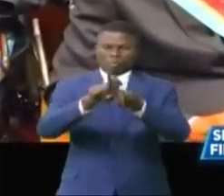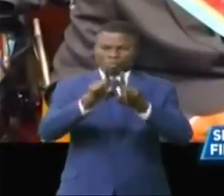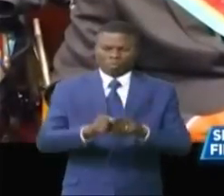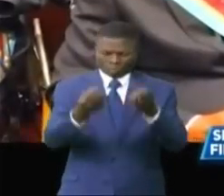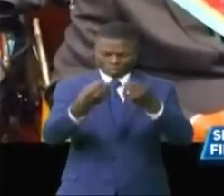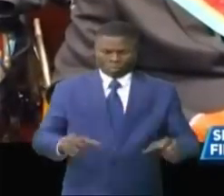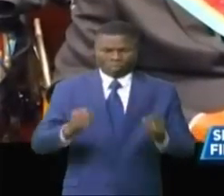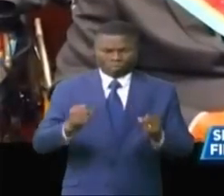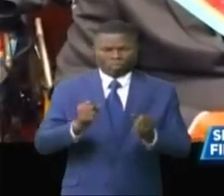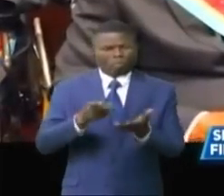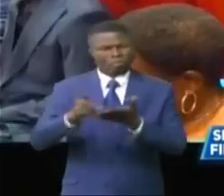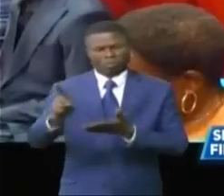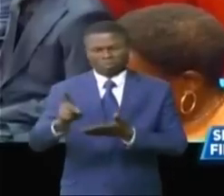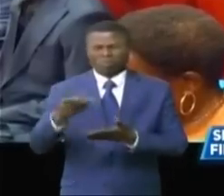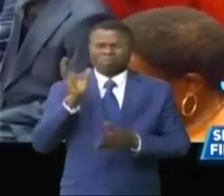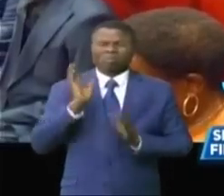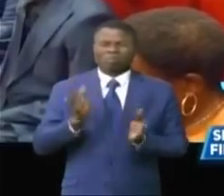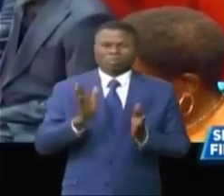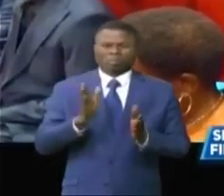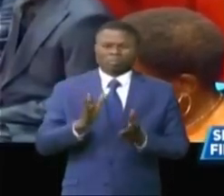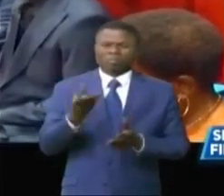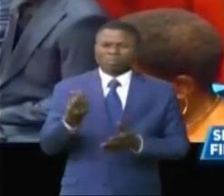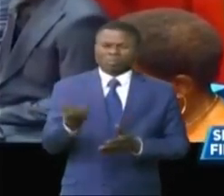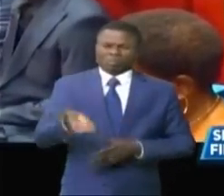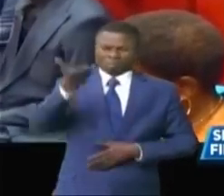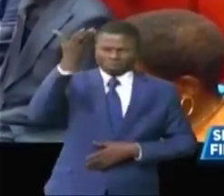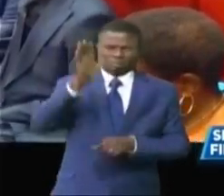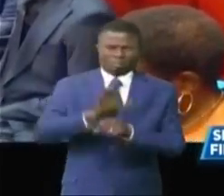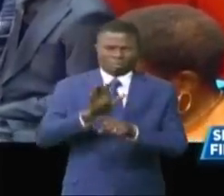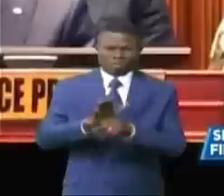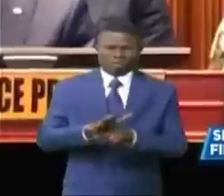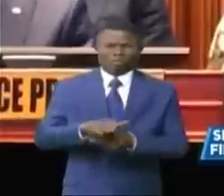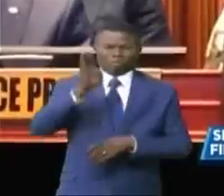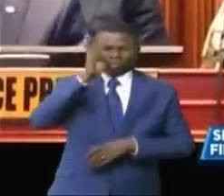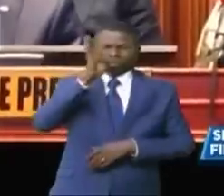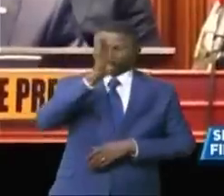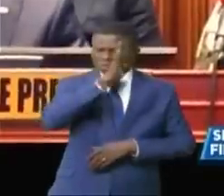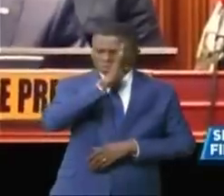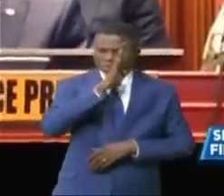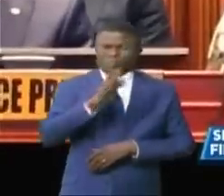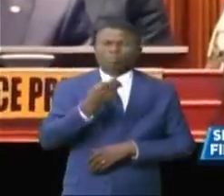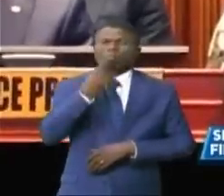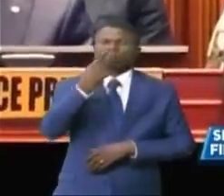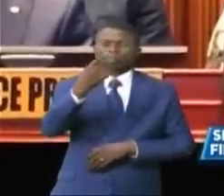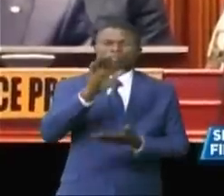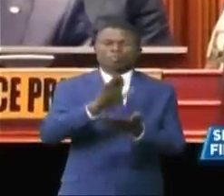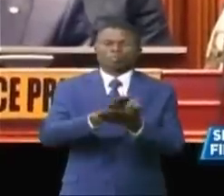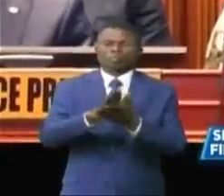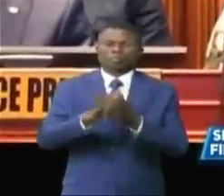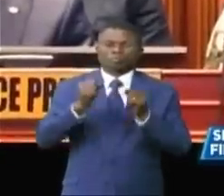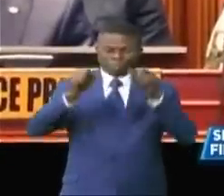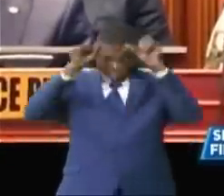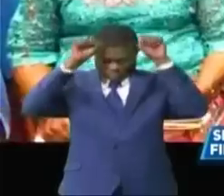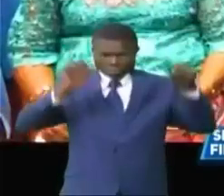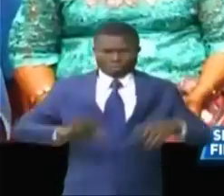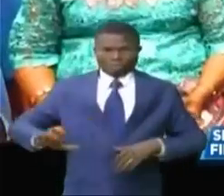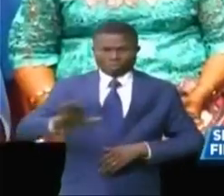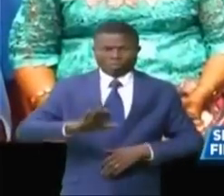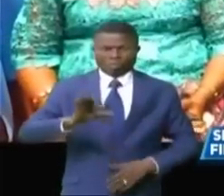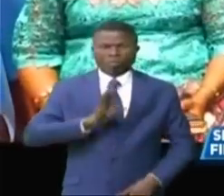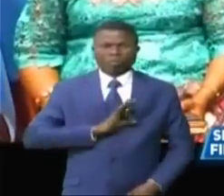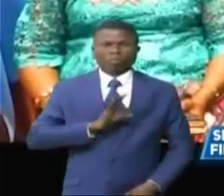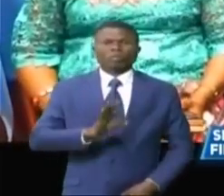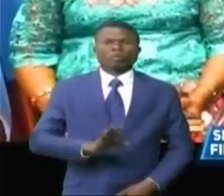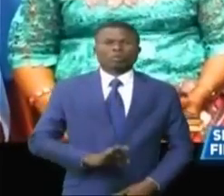le pouvoir d'achat à cause de l'inflation. Modeste Bahati Lukobo a rendu un hommage vibrant au chef de l'État, Félix